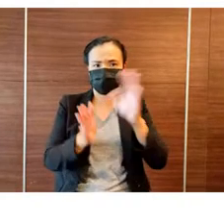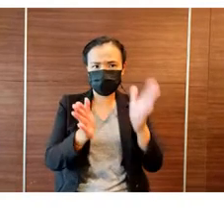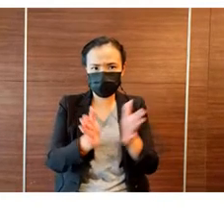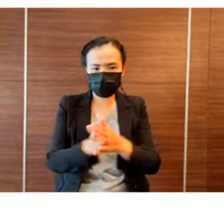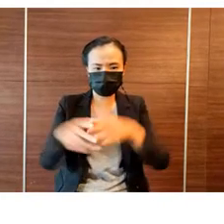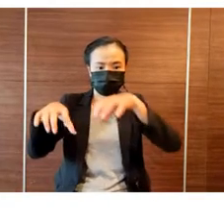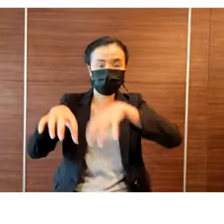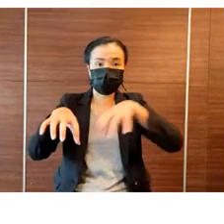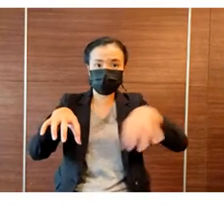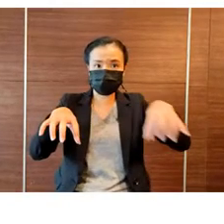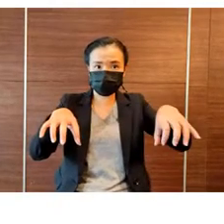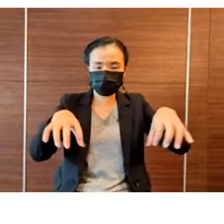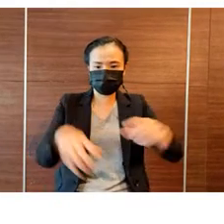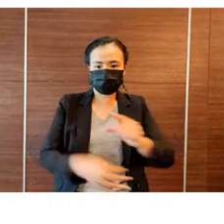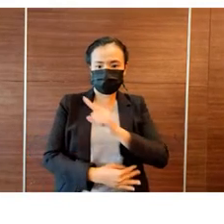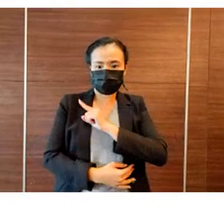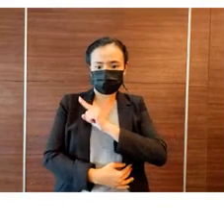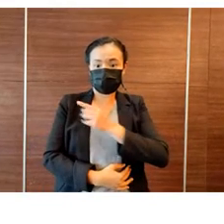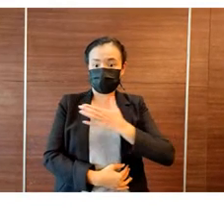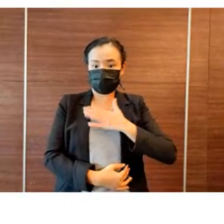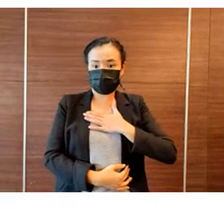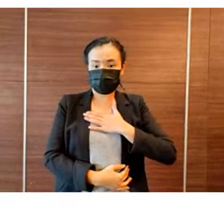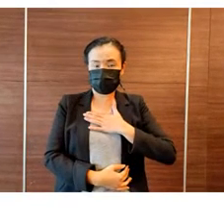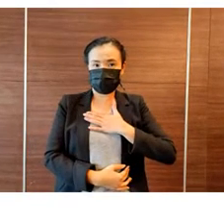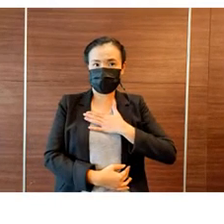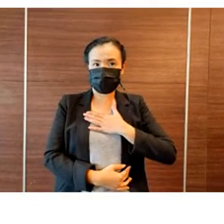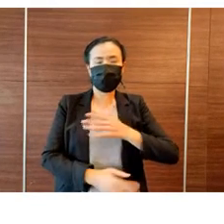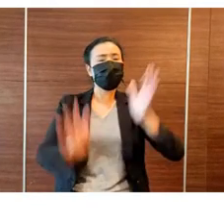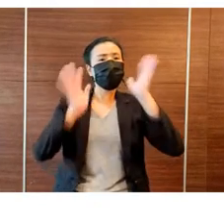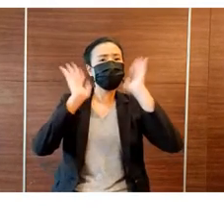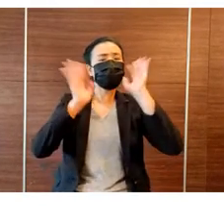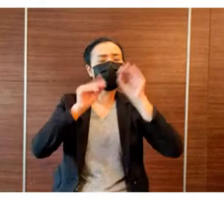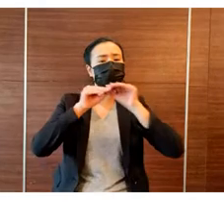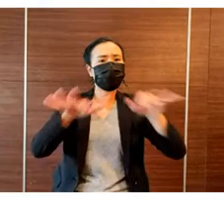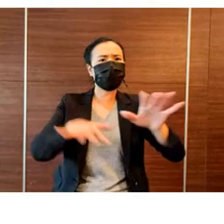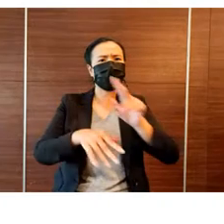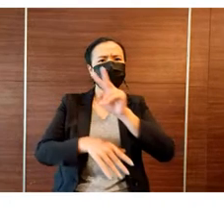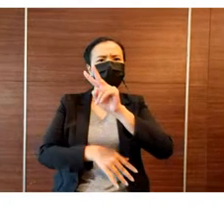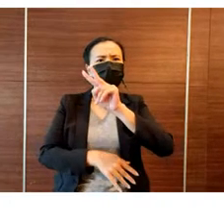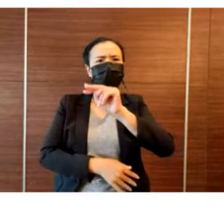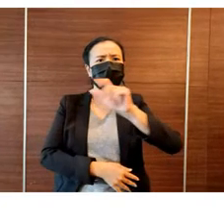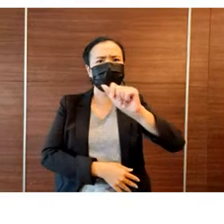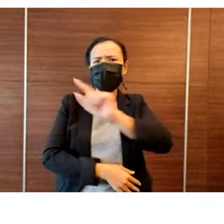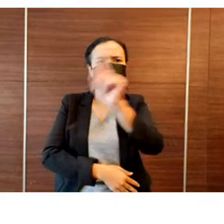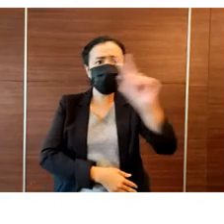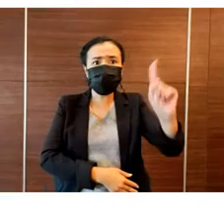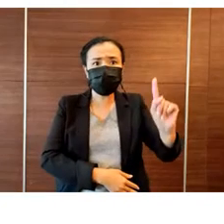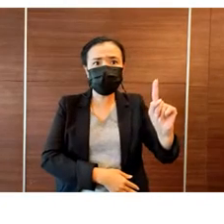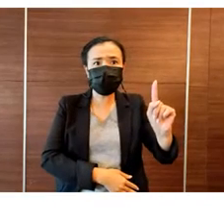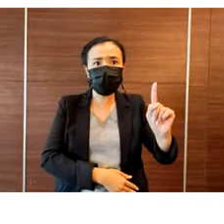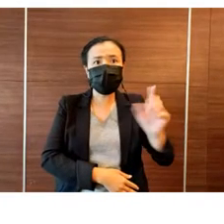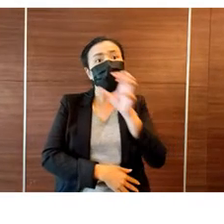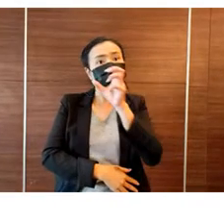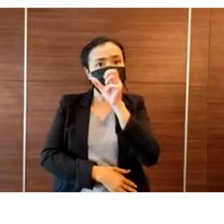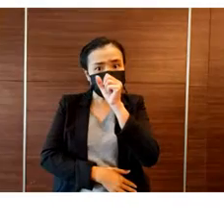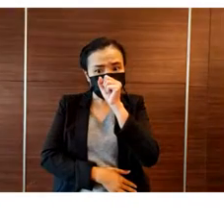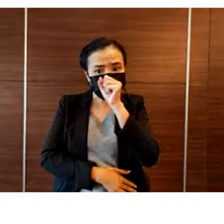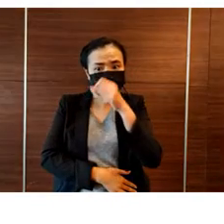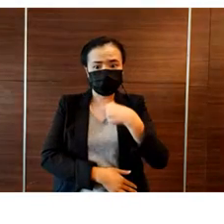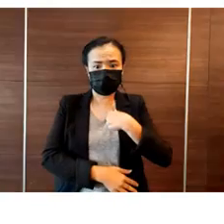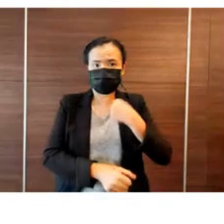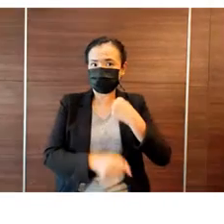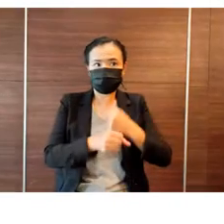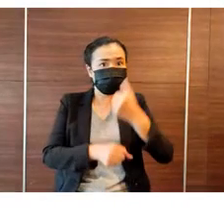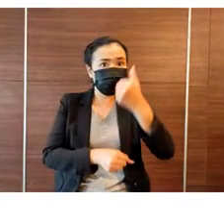ที่เพราะมันไม่ใช่หน้าที่ของเราที่เราจะต้องเป่าประกาศว่า NA อยู่ที่ไหนเพราะมันนิรนามไหมครับเราไม่สามารถทำอย่